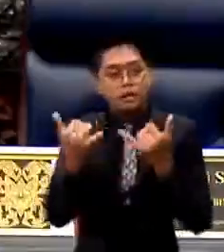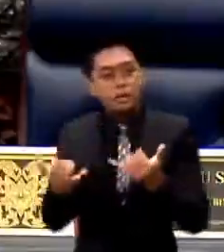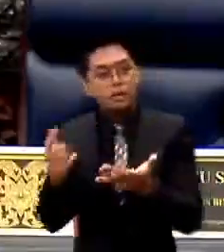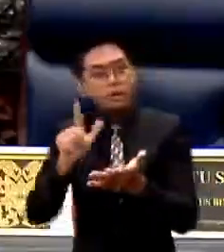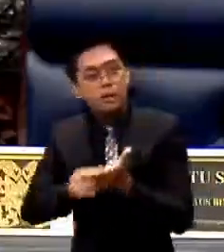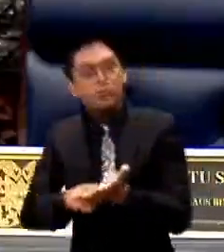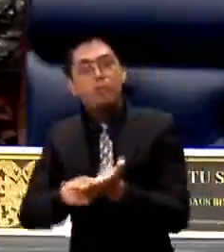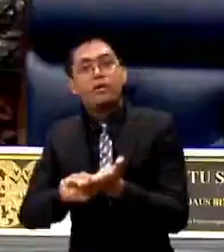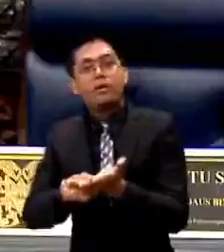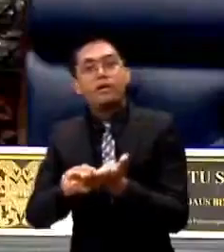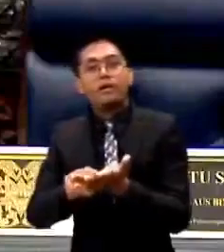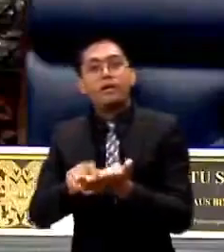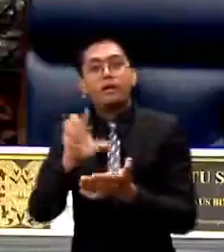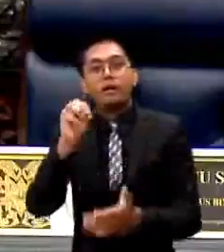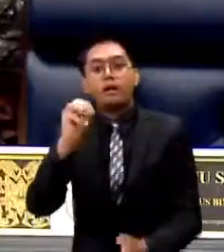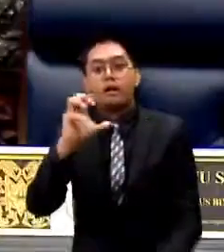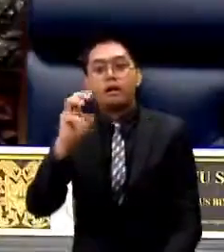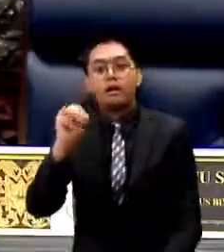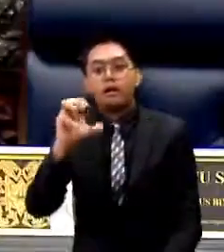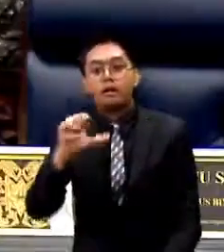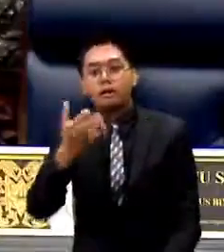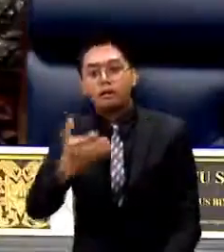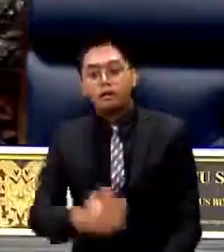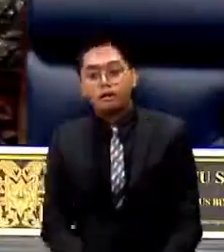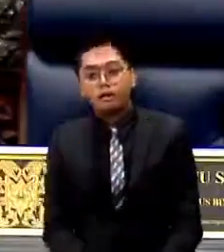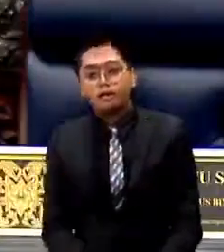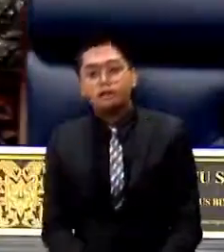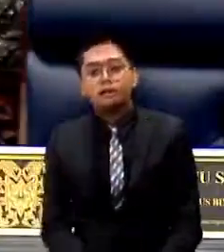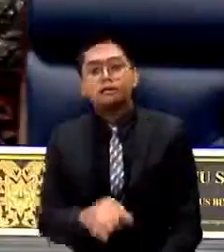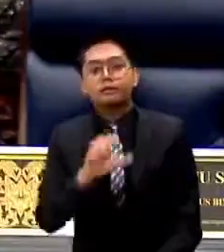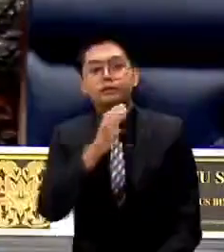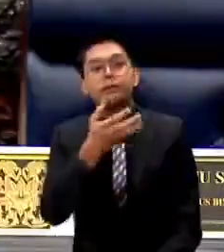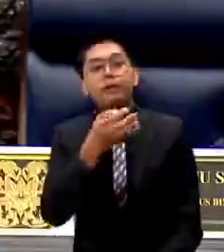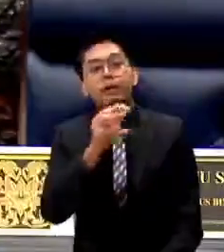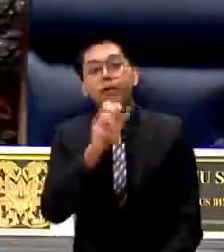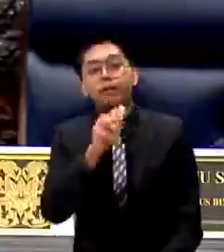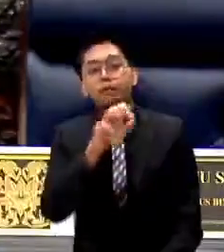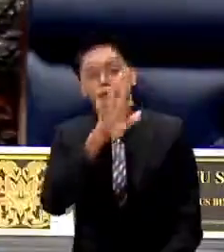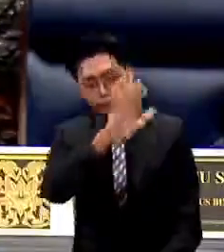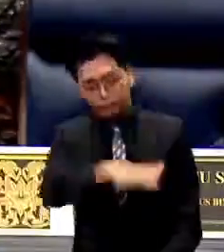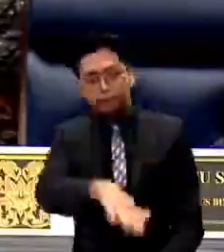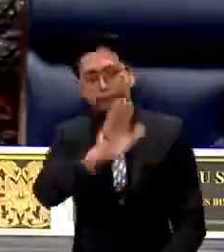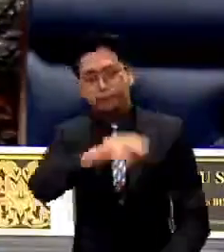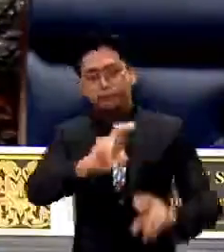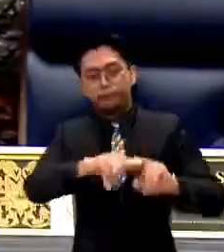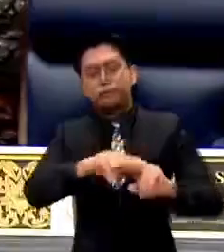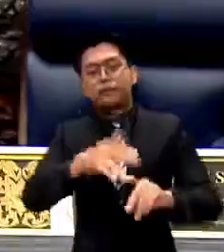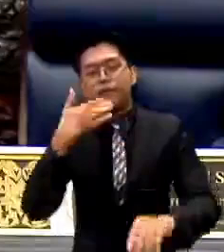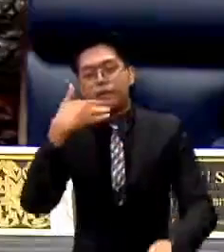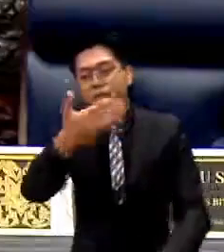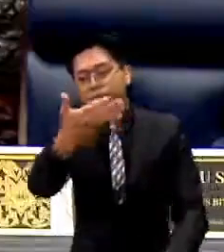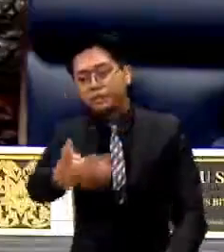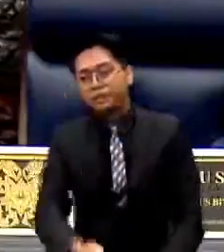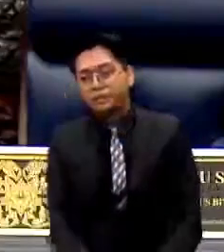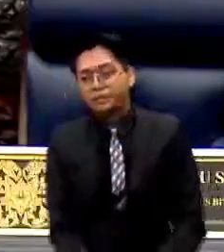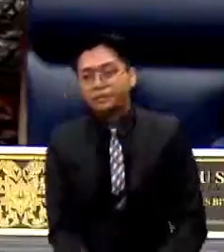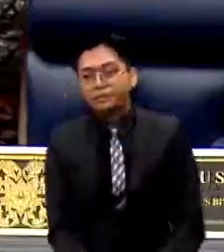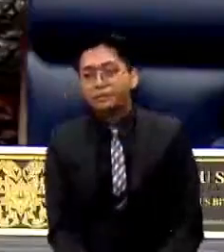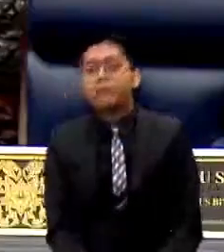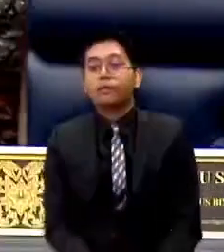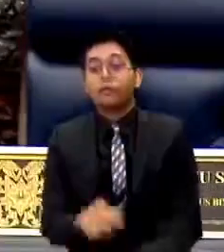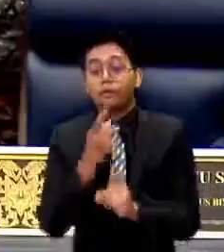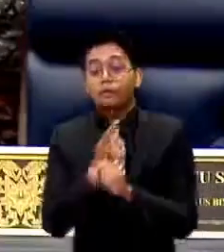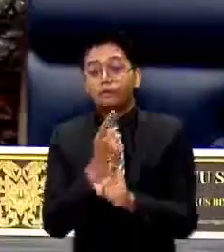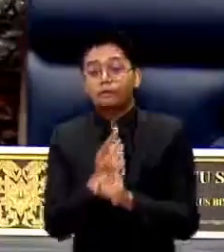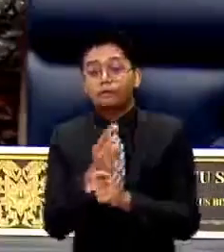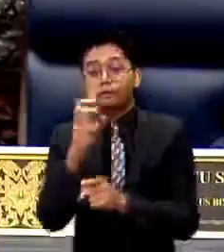Biar saya jawab tak yang berhormat boleh jaw mu duduk mu jadi prosedurnya adalah memang